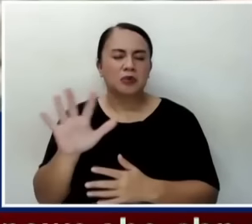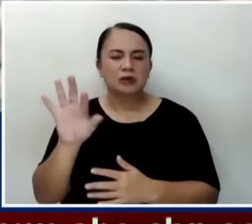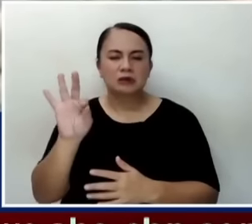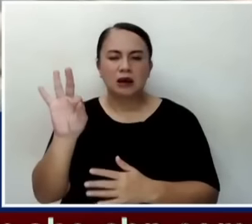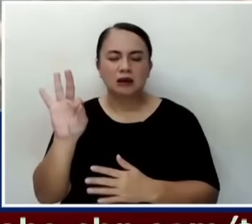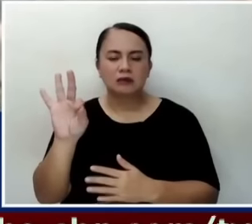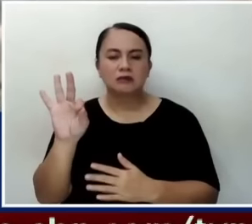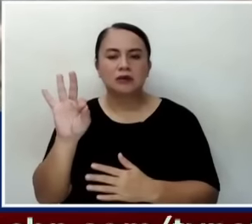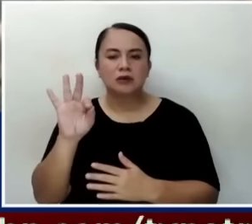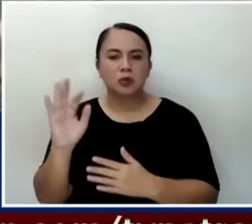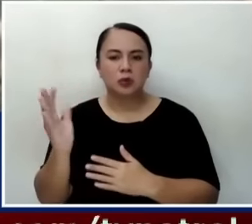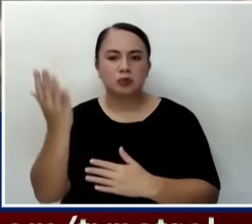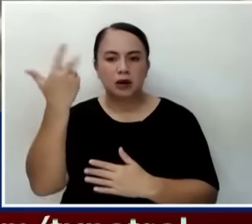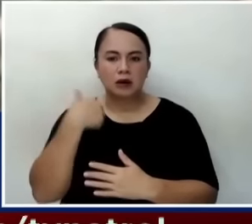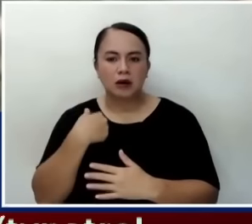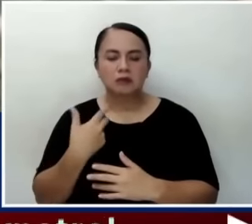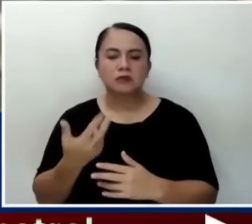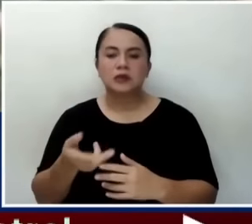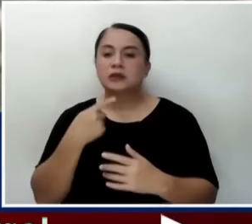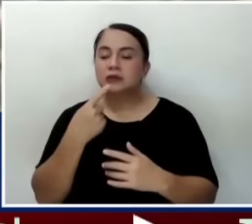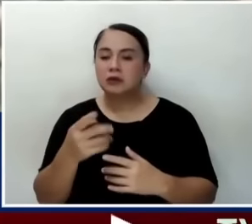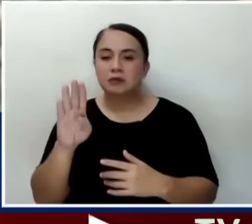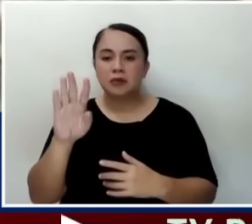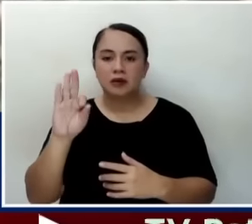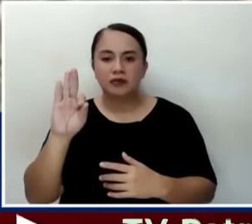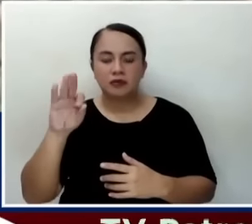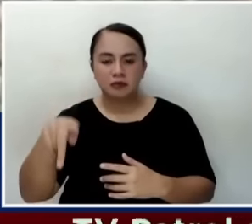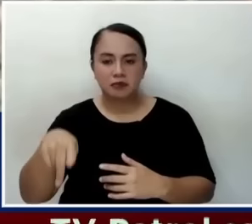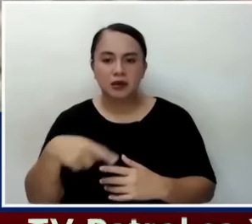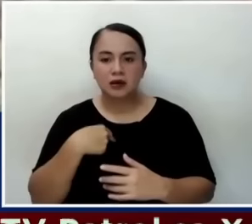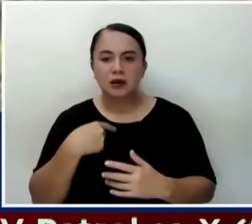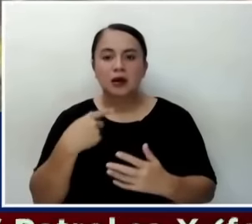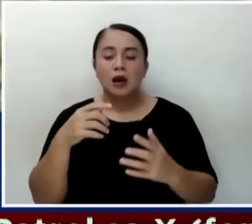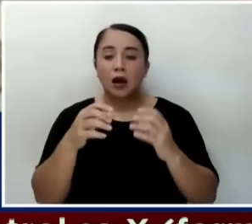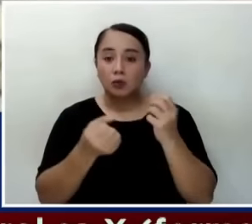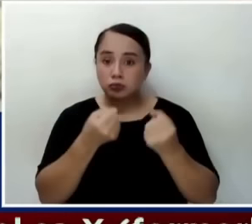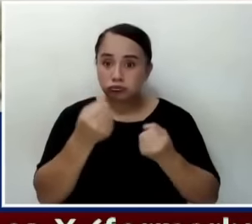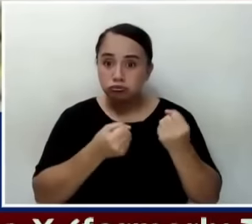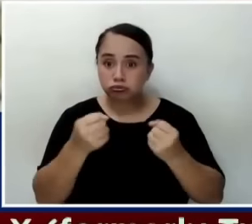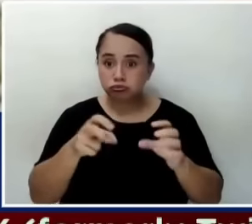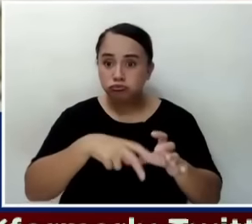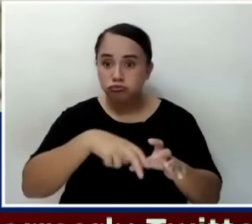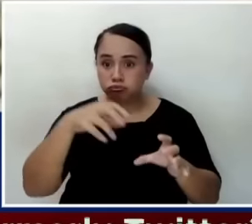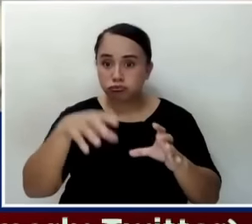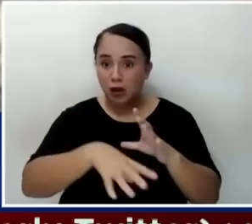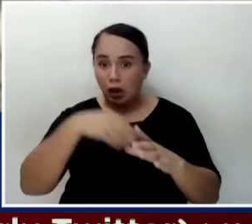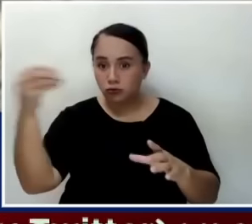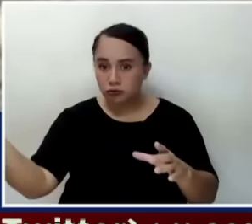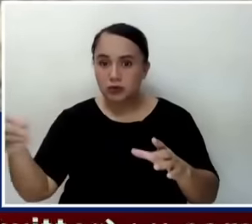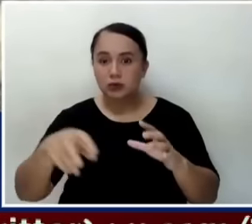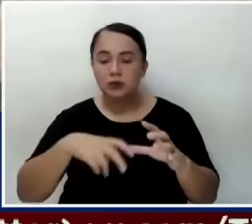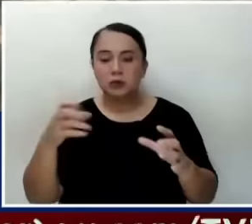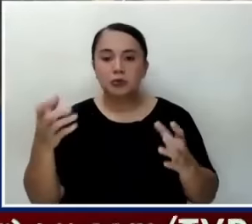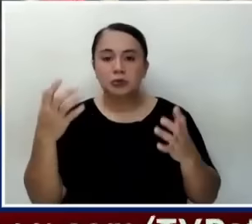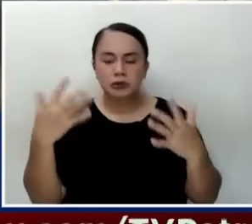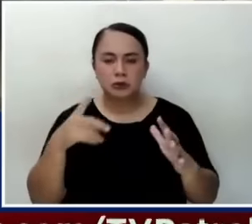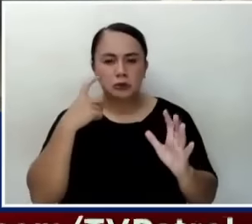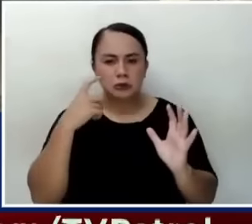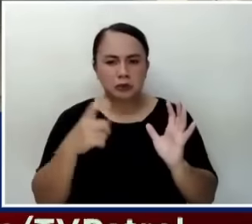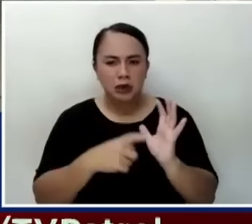umaga. Dagdag ng BFP, lumabas agad ng sasakyan ang driver ng SUV nang mapansing